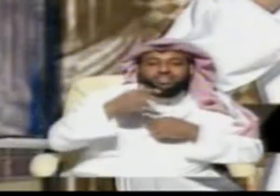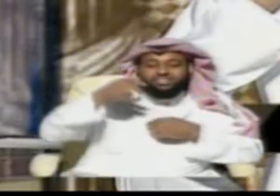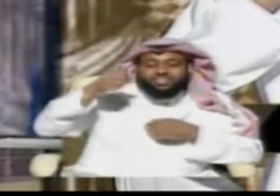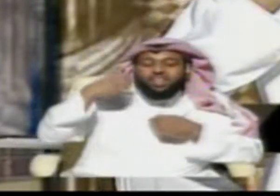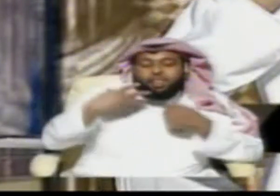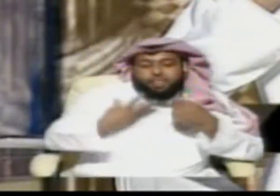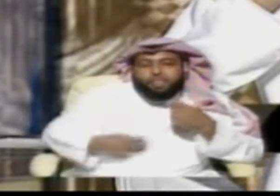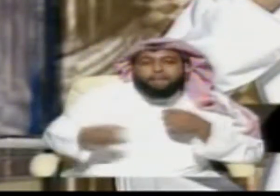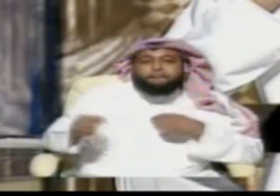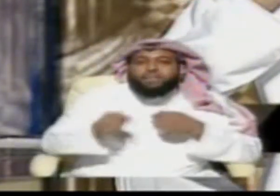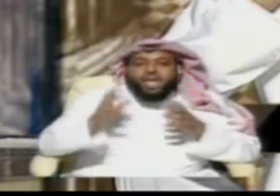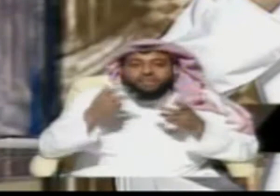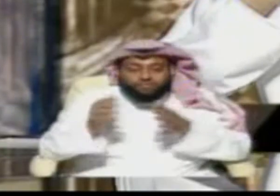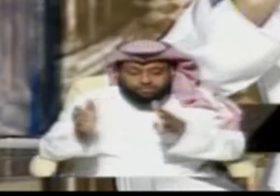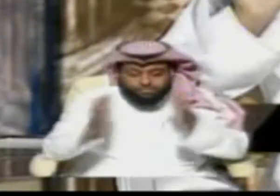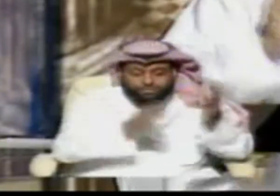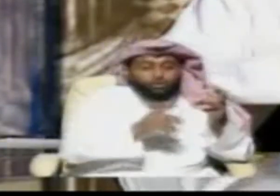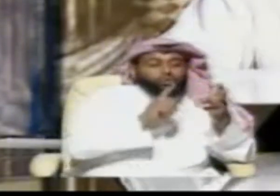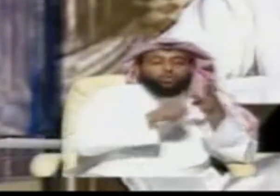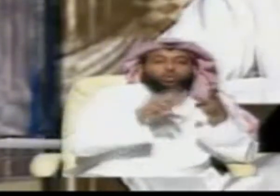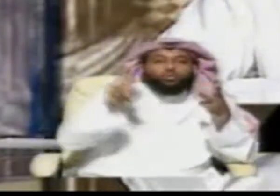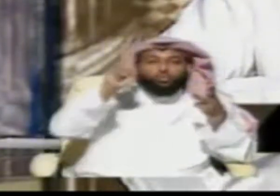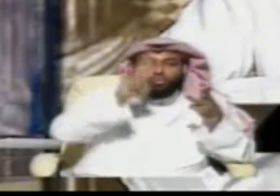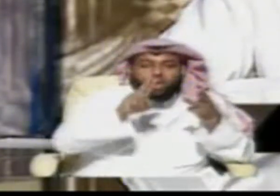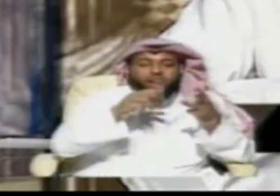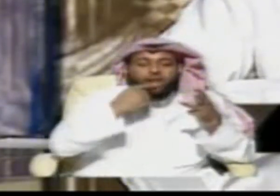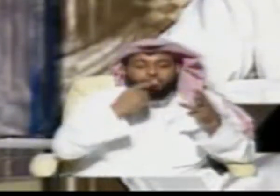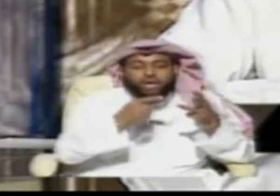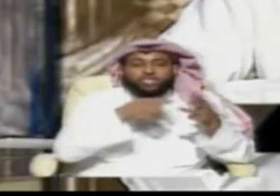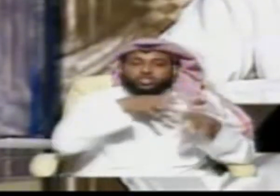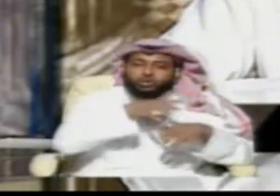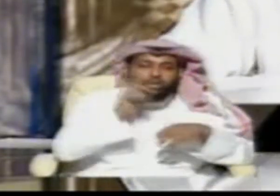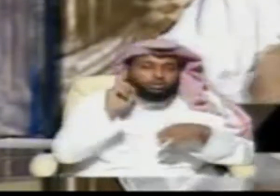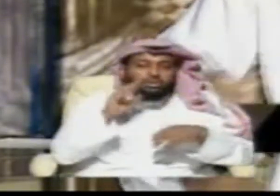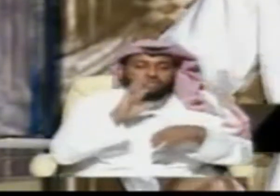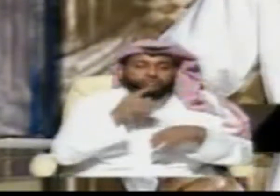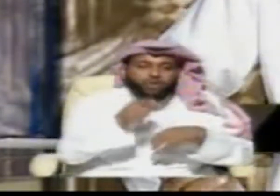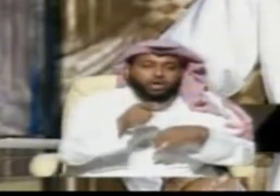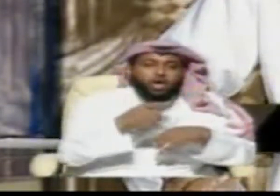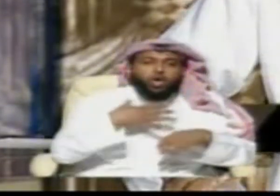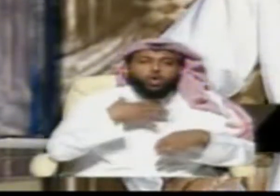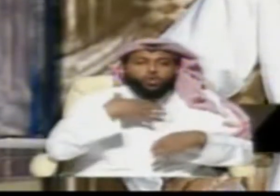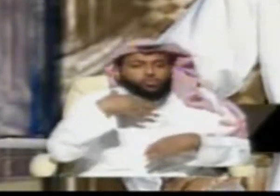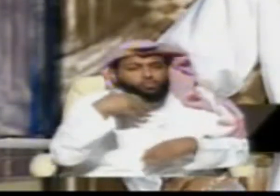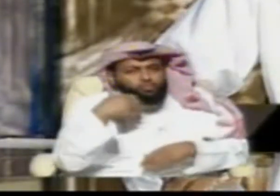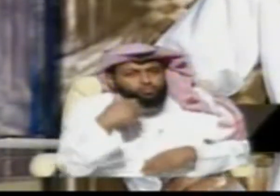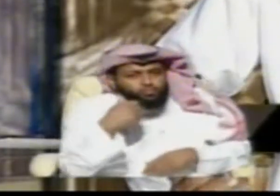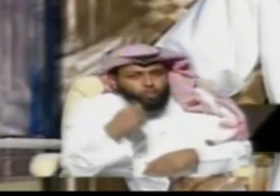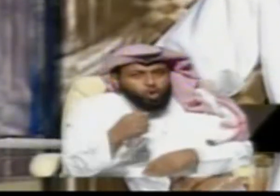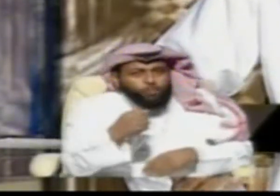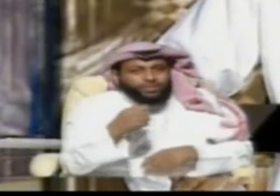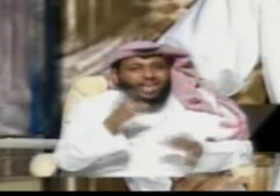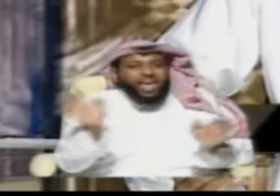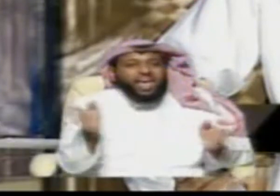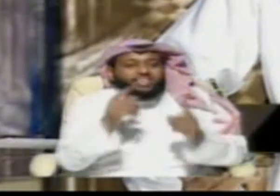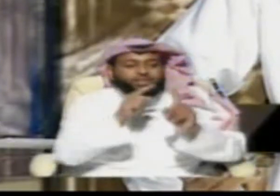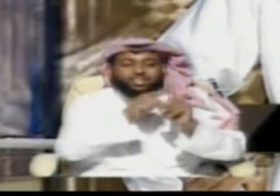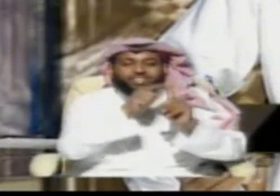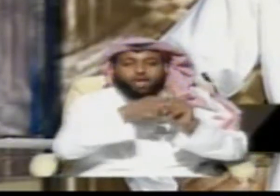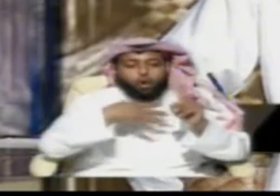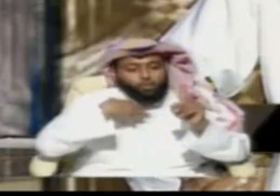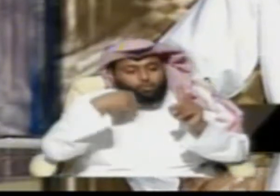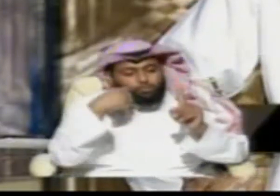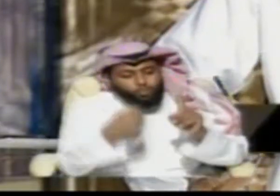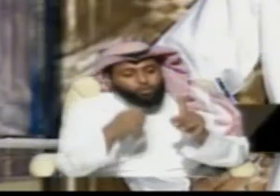شيخ أحسن الله إليكم، سمعت أحد المشايخ الفضلاء يقول: كل مؤمن مسلم وليس كل مسلم مؤمن، واستشهد